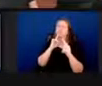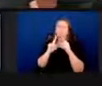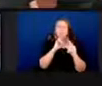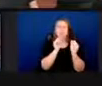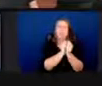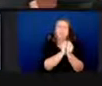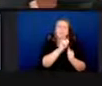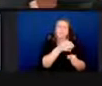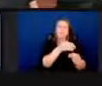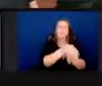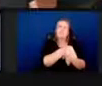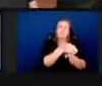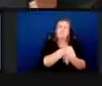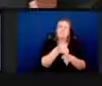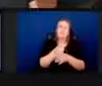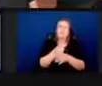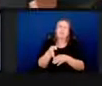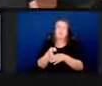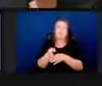وأيضا هناك أمور